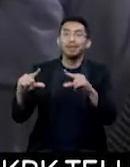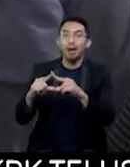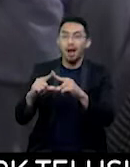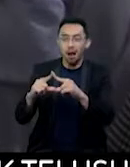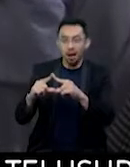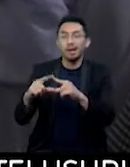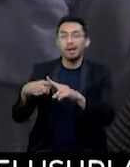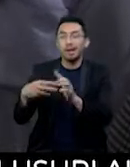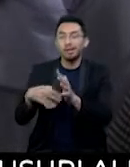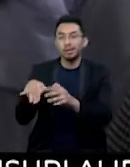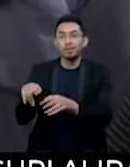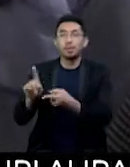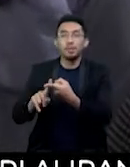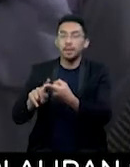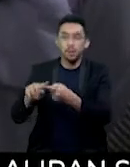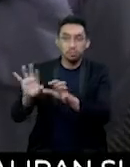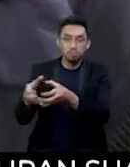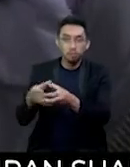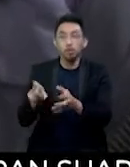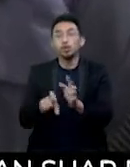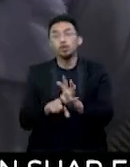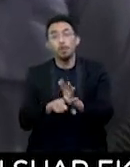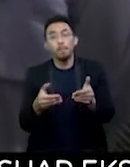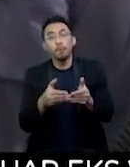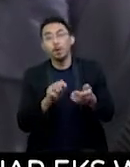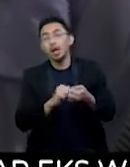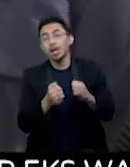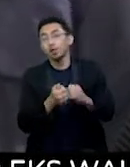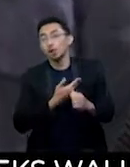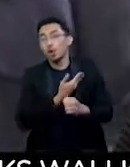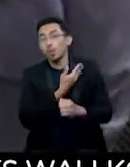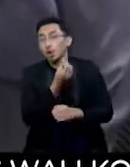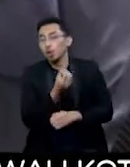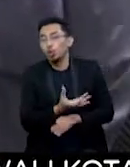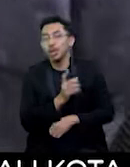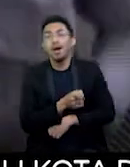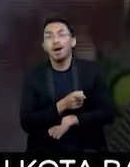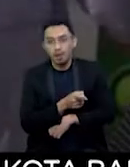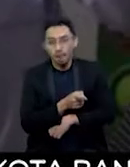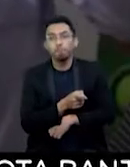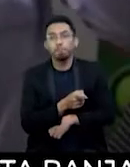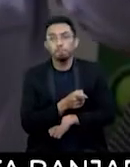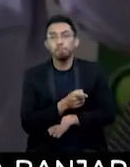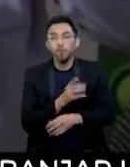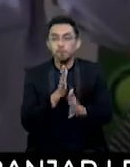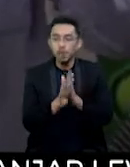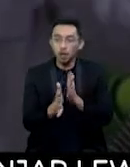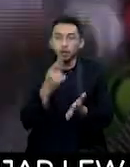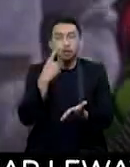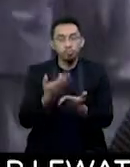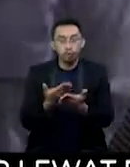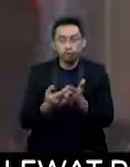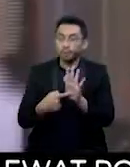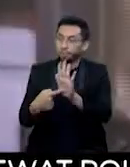Begitu ada korban yang mengalami kerugian, di bawah afiliator siapa, nanti tinggal kami masukkan bukti-bukti itu, dan itu